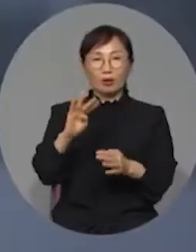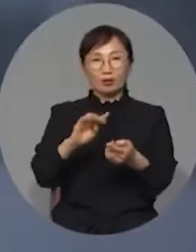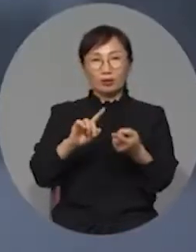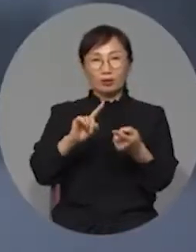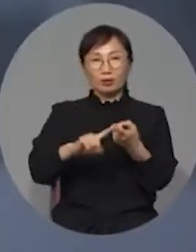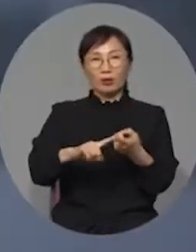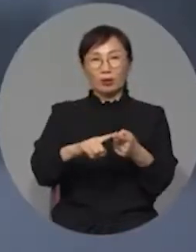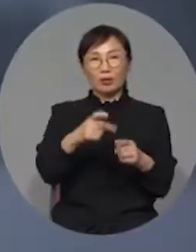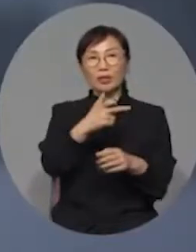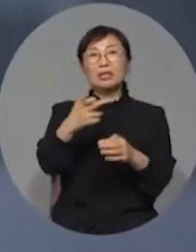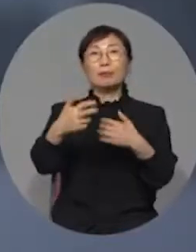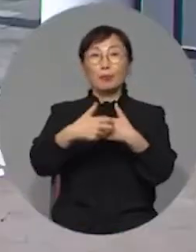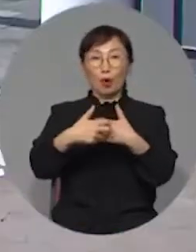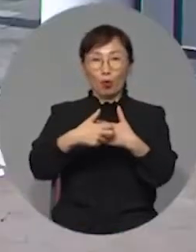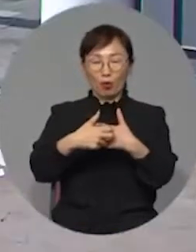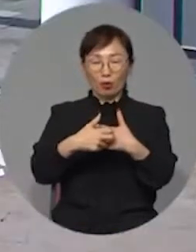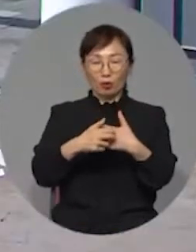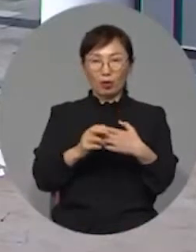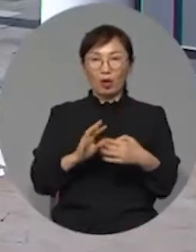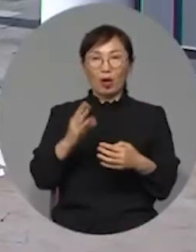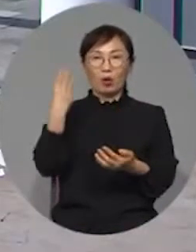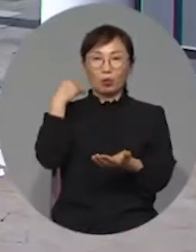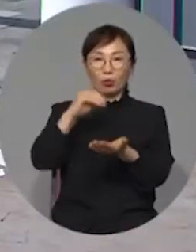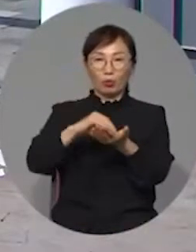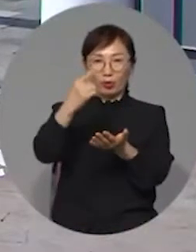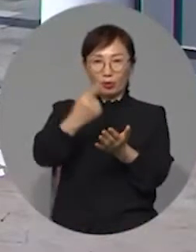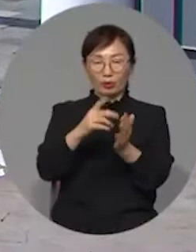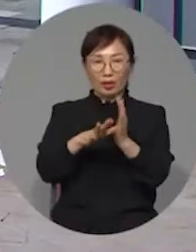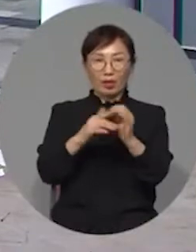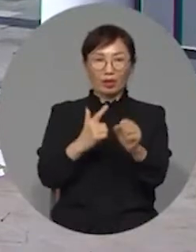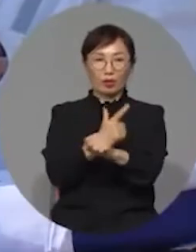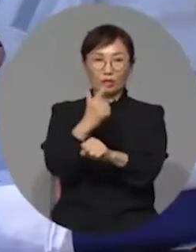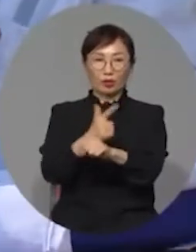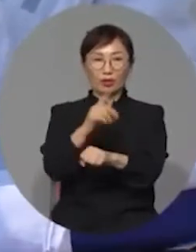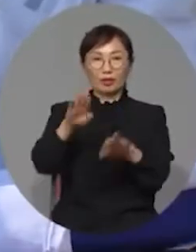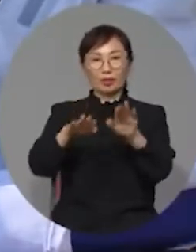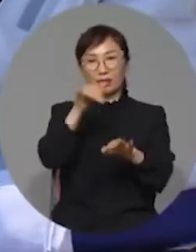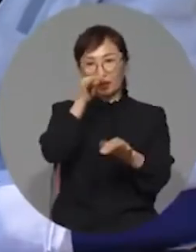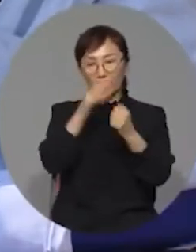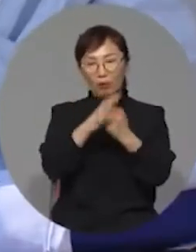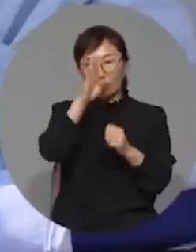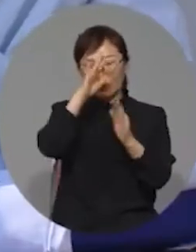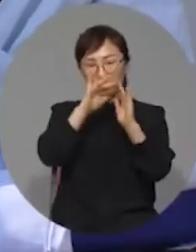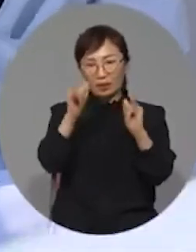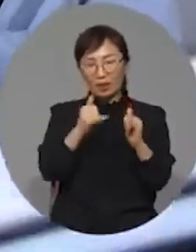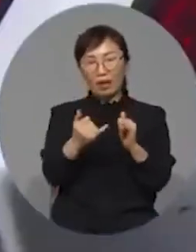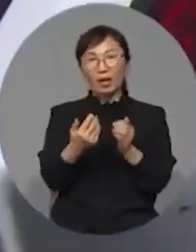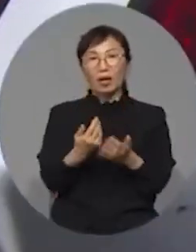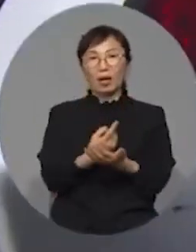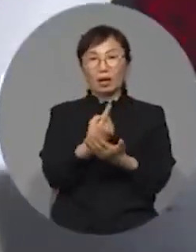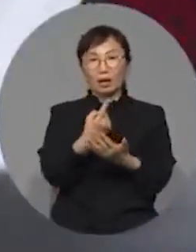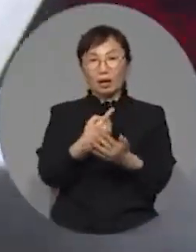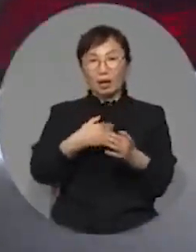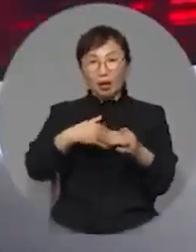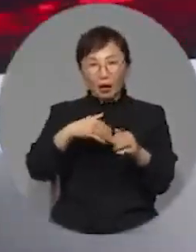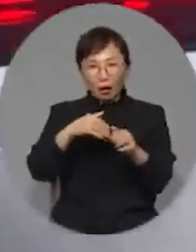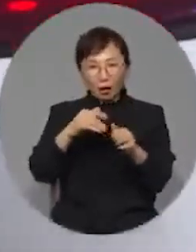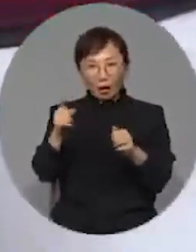지역 대형병원. 복귀 시점도 6시간이나 차이가 있었고 환자가 이송을 거부한 것도